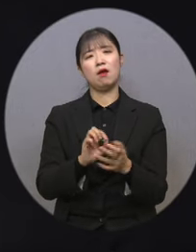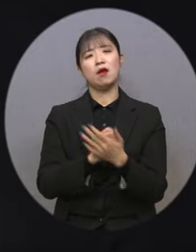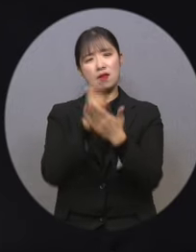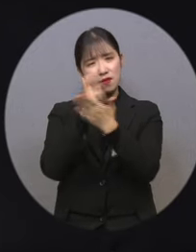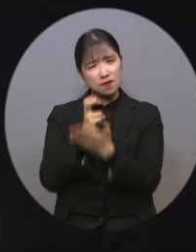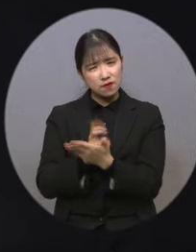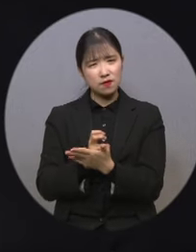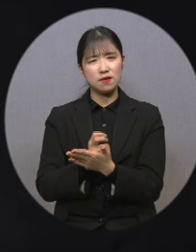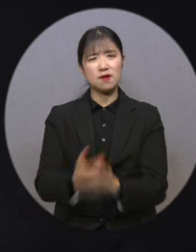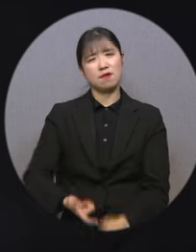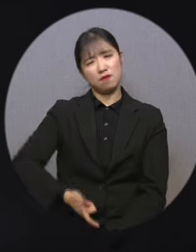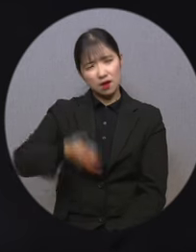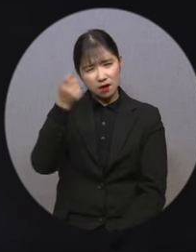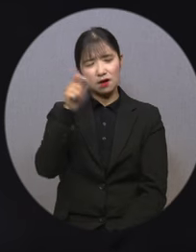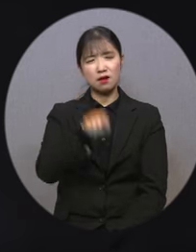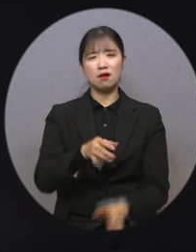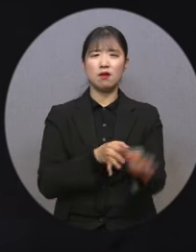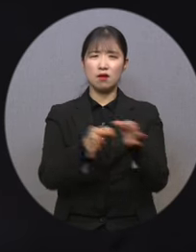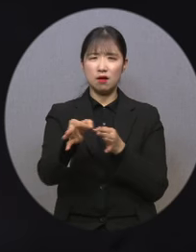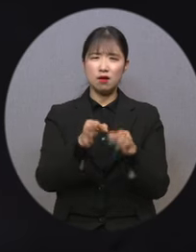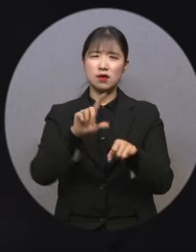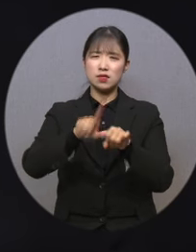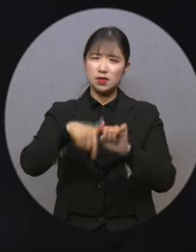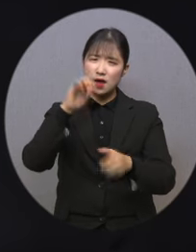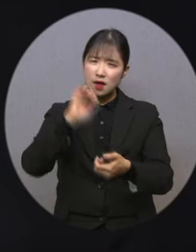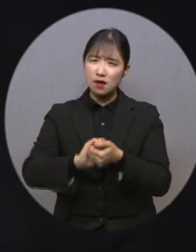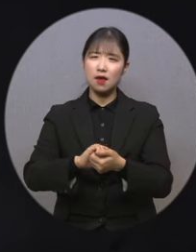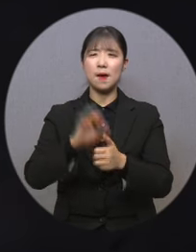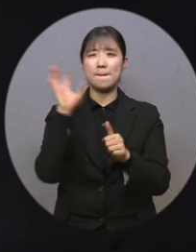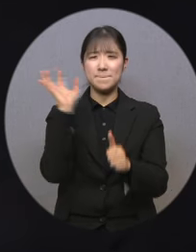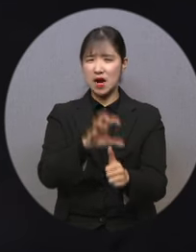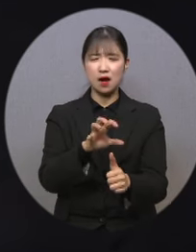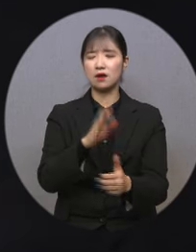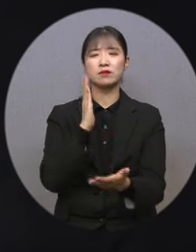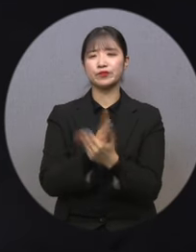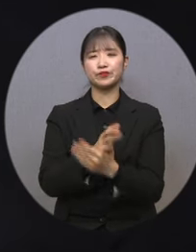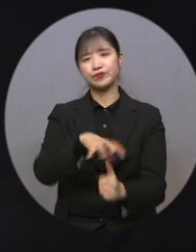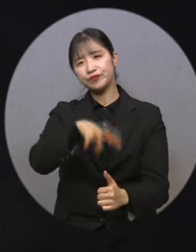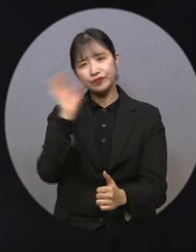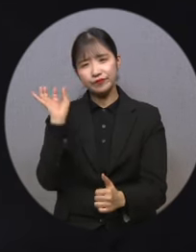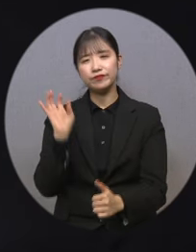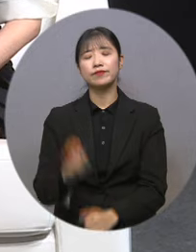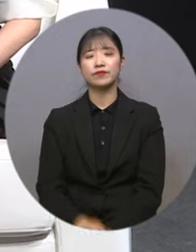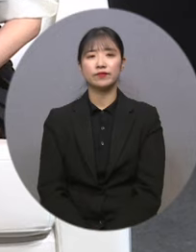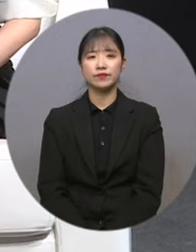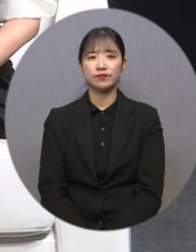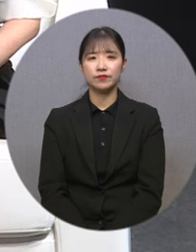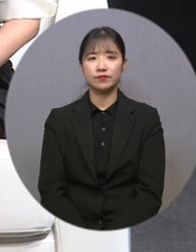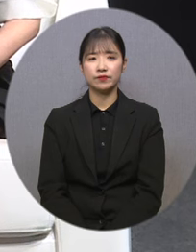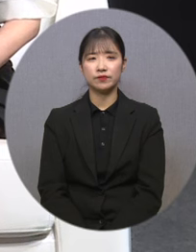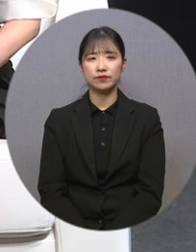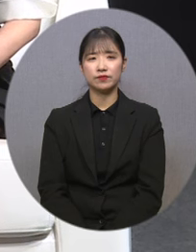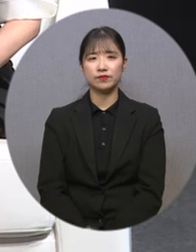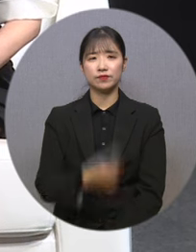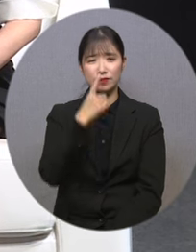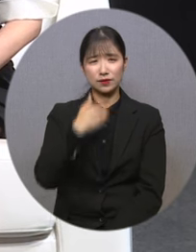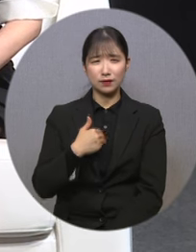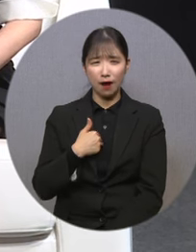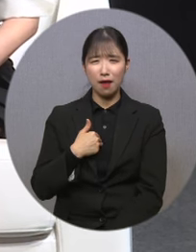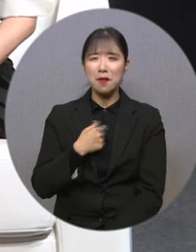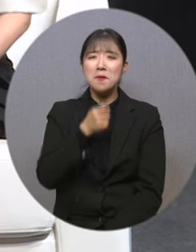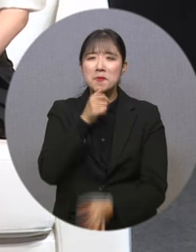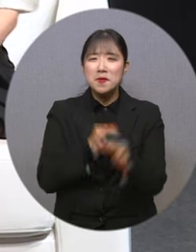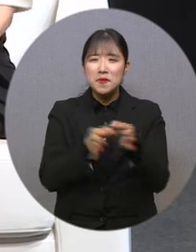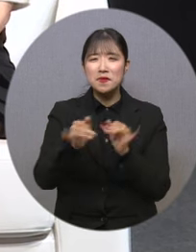정부는 빨리 소상공인들 영업시간 제한 철폐해야 됩니다. 제가 마신 소상공인 대표자